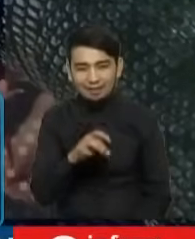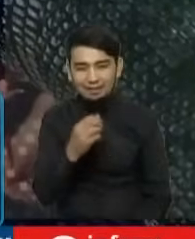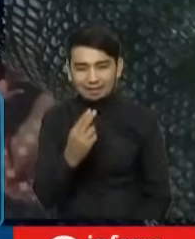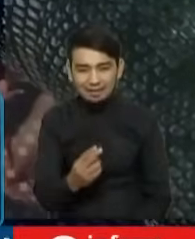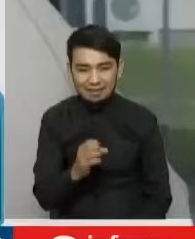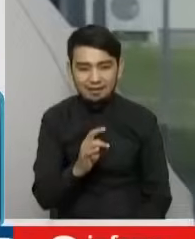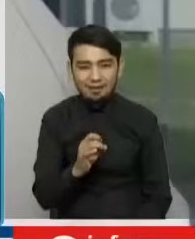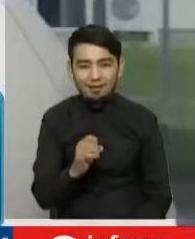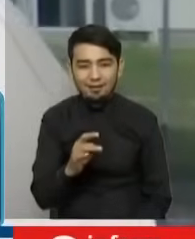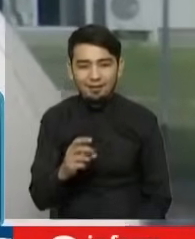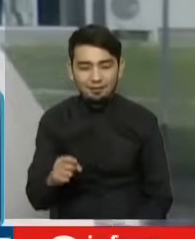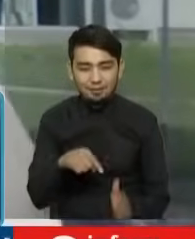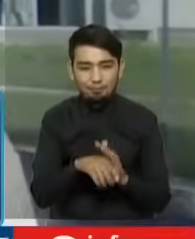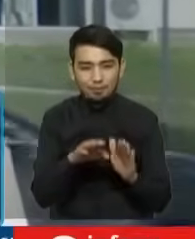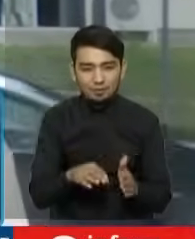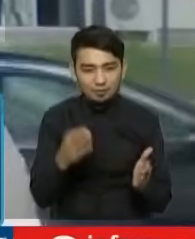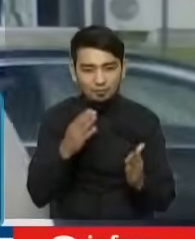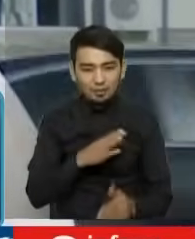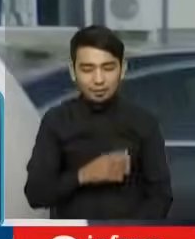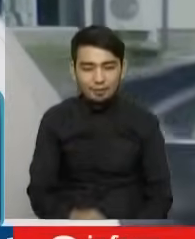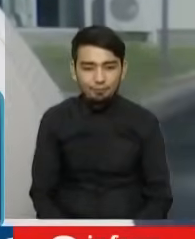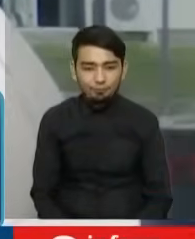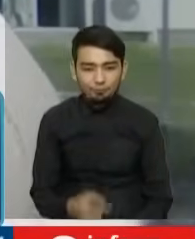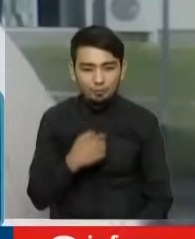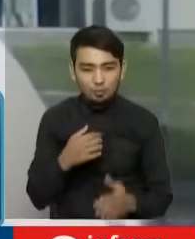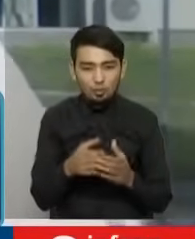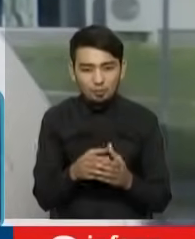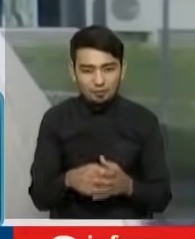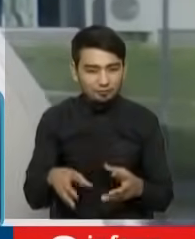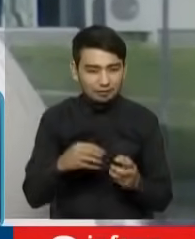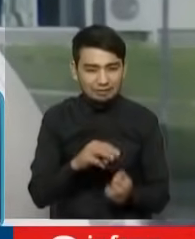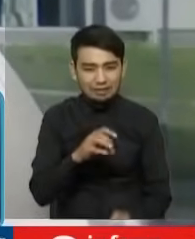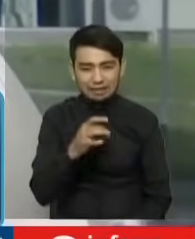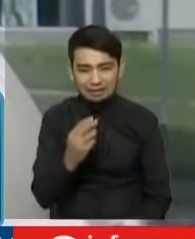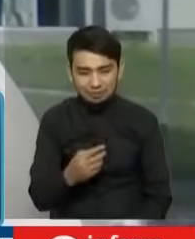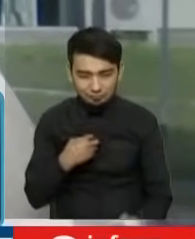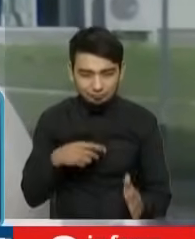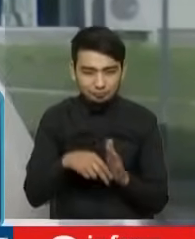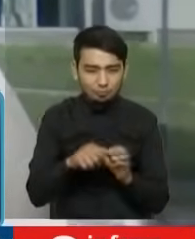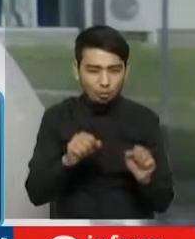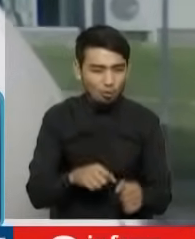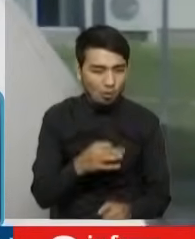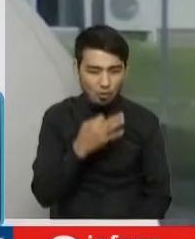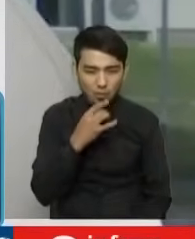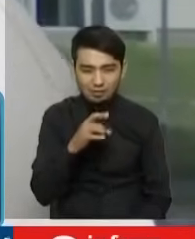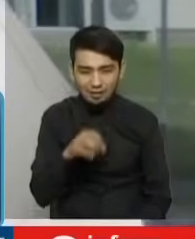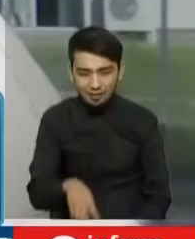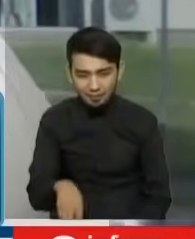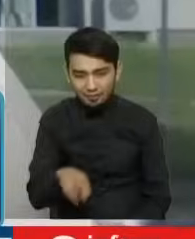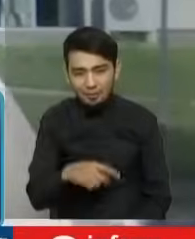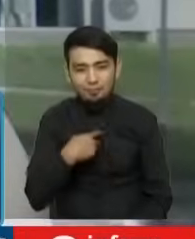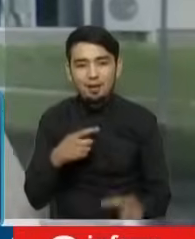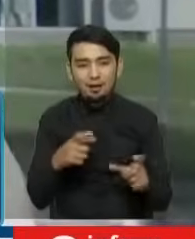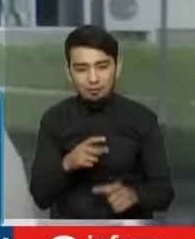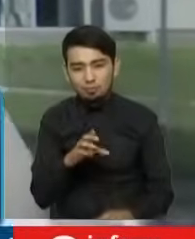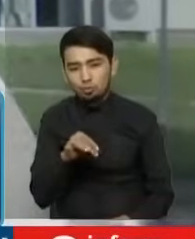центр «Сарарка». Съемочной команде мы предоставили в их распоряжении весь наш ТРЦ, все наши торговые залы, в том числе наши магазины